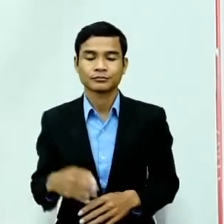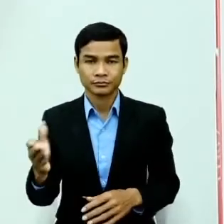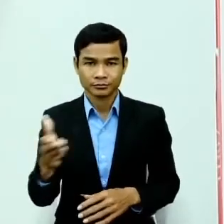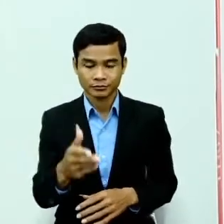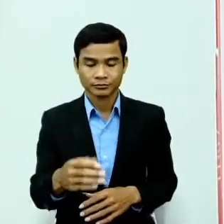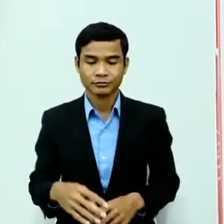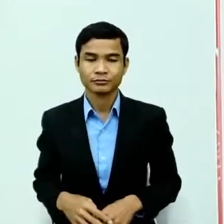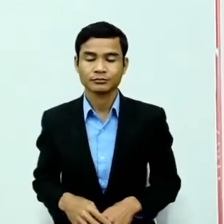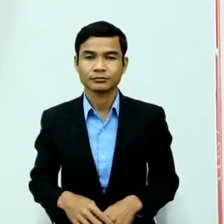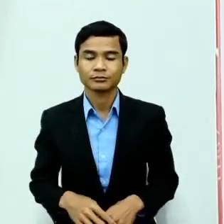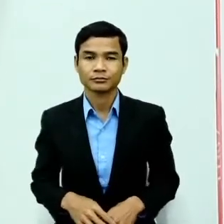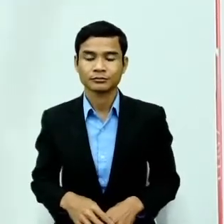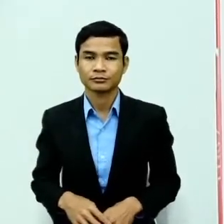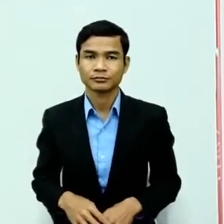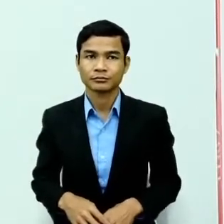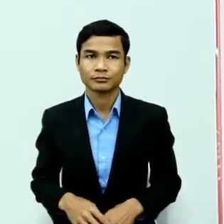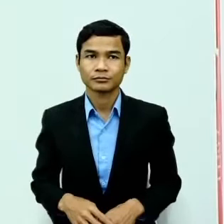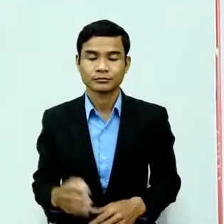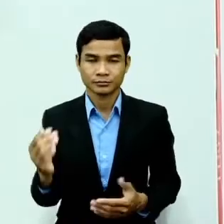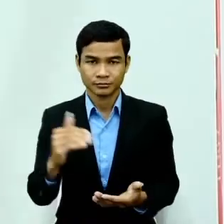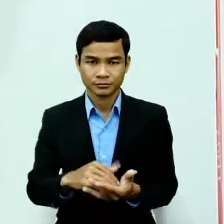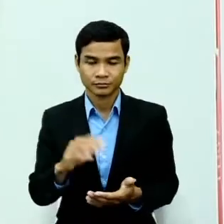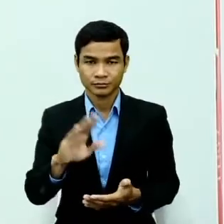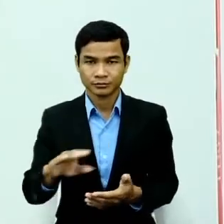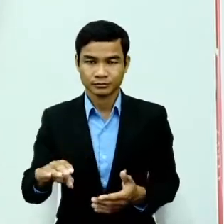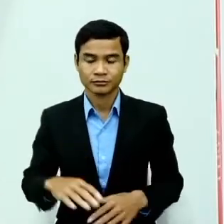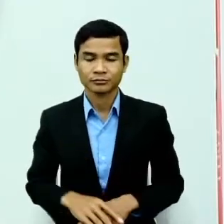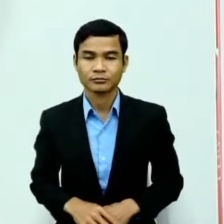con một đồng tiền